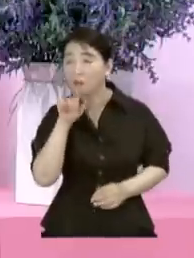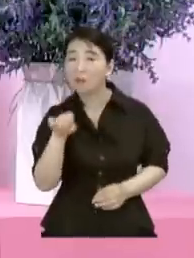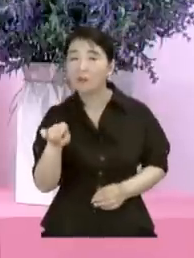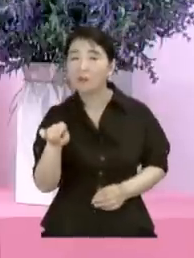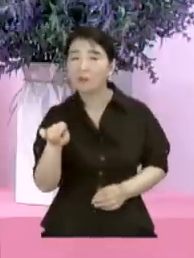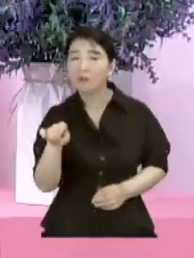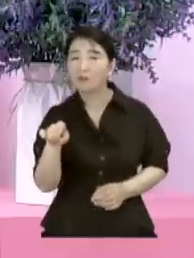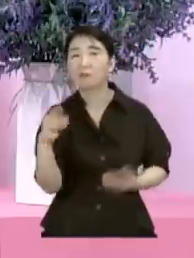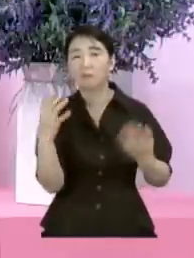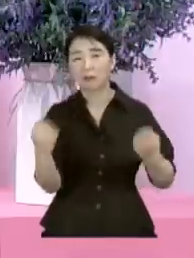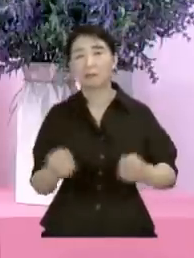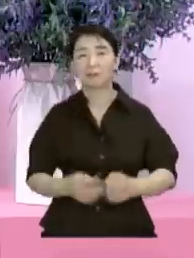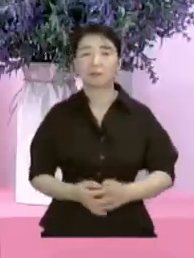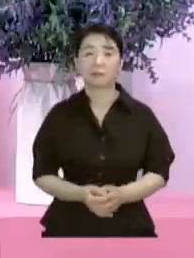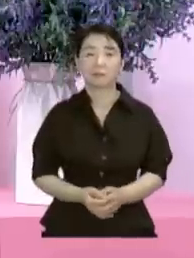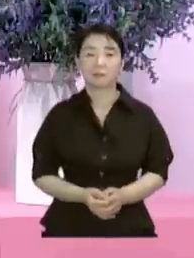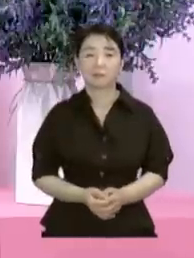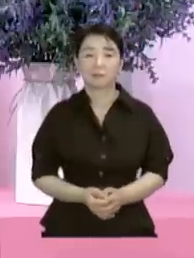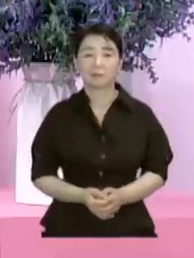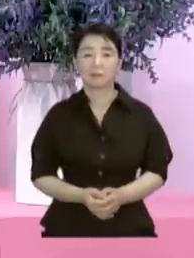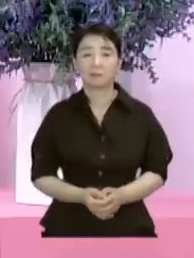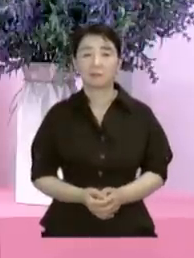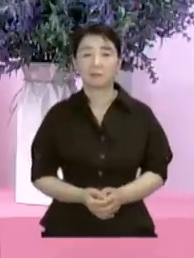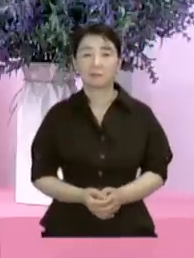되는 부분들도 있는 거예요. 그래서